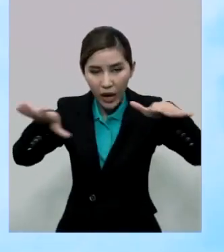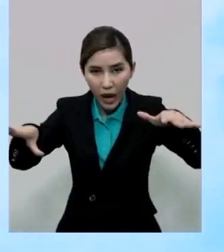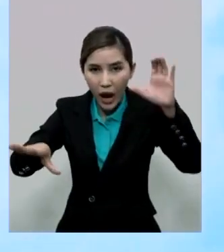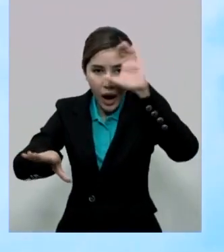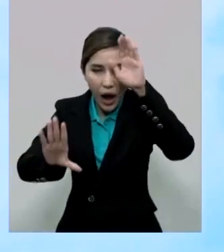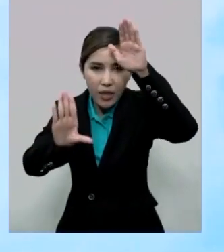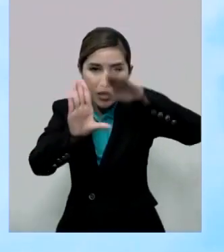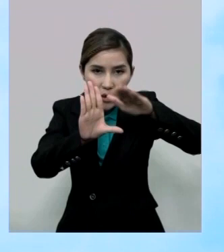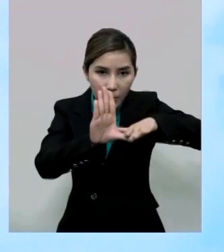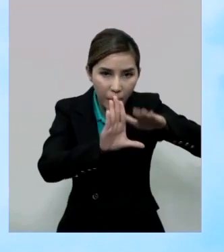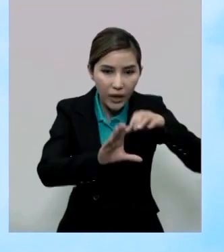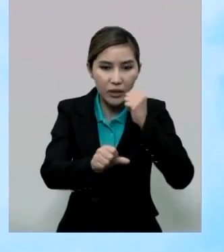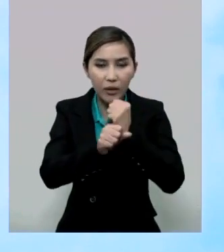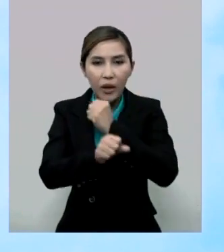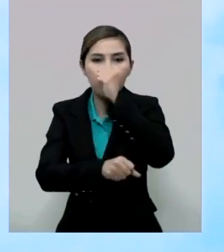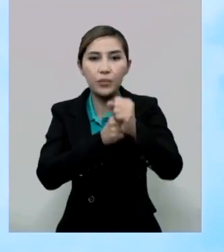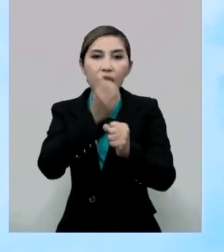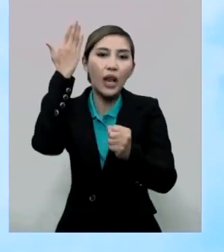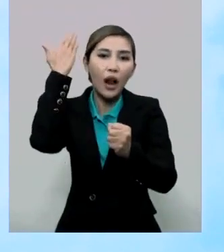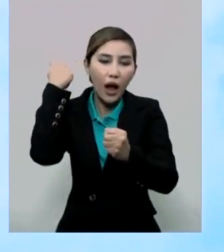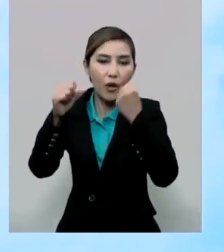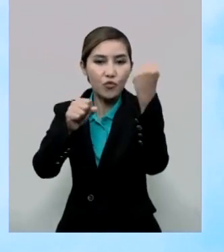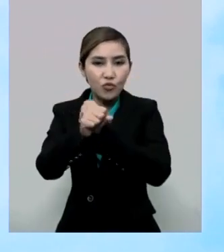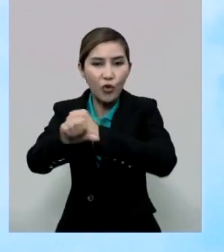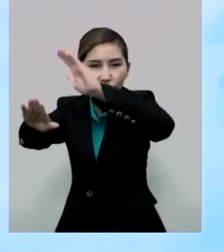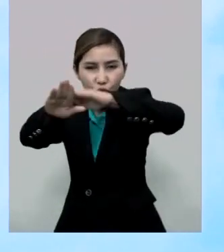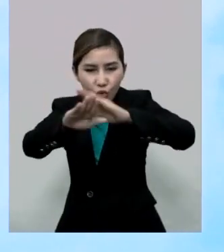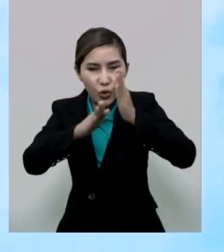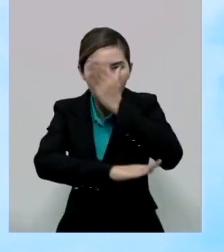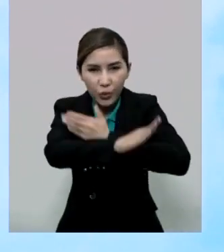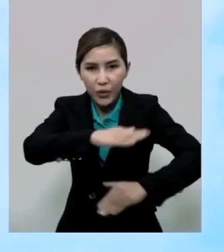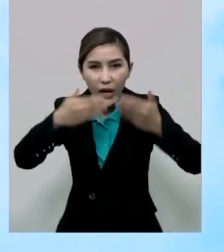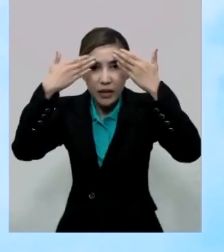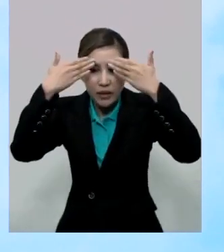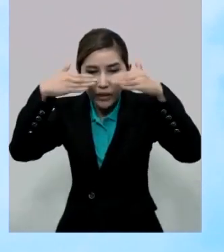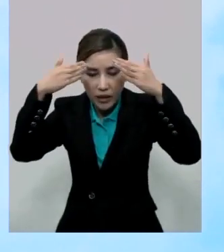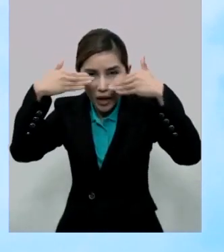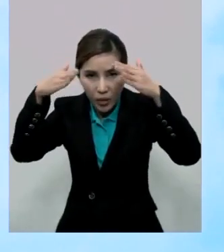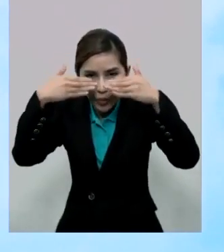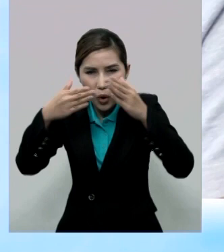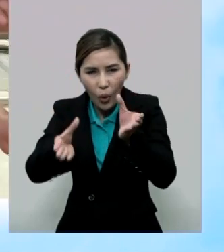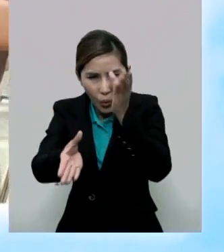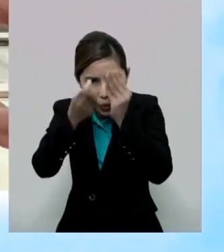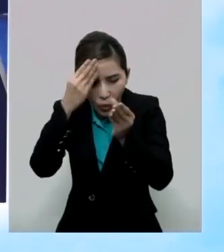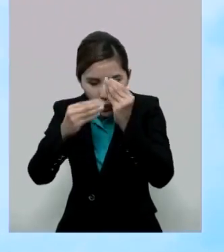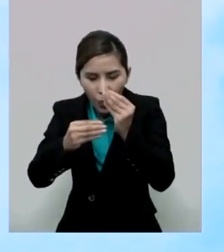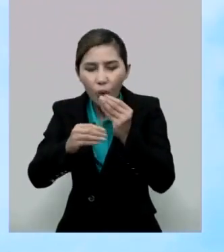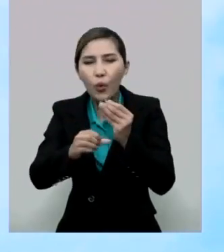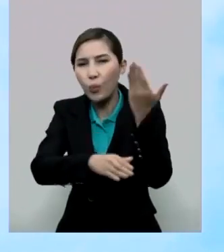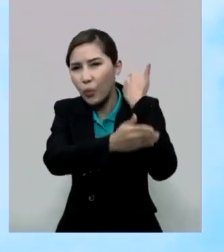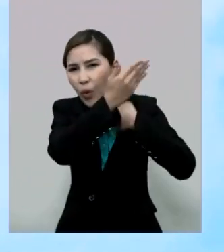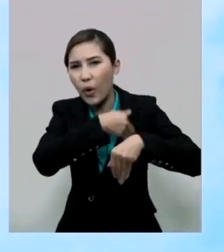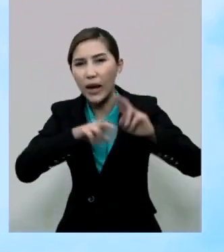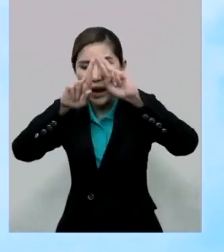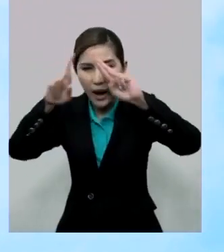ามามันเรียนรู้ว่าเราทำอะไรบ้างแล้วบรรยากาศของร้านแล้วหน้าที่ของบริษัทคืออะไรบ้างเขาจะได้เก็บข้อมูลเบื้องต้